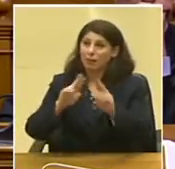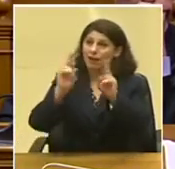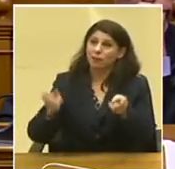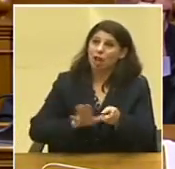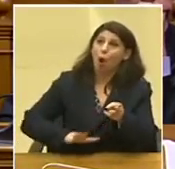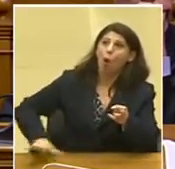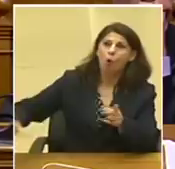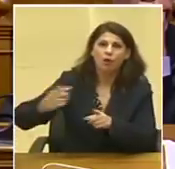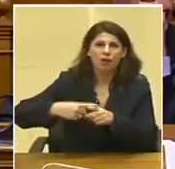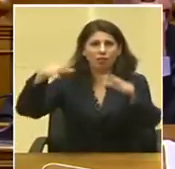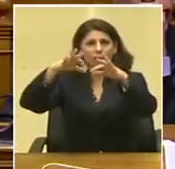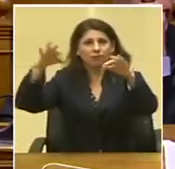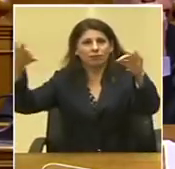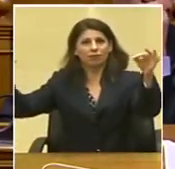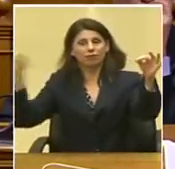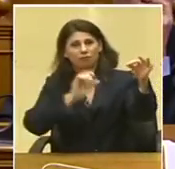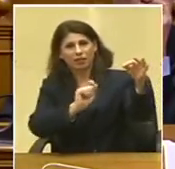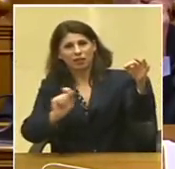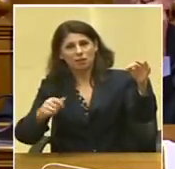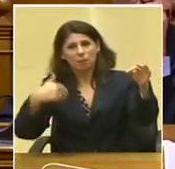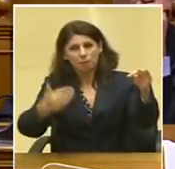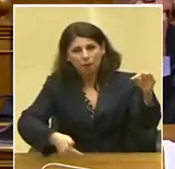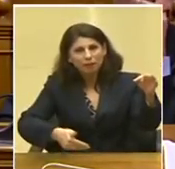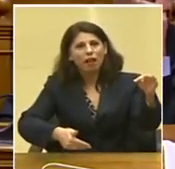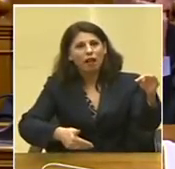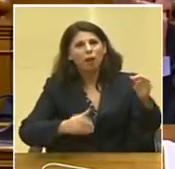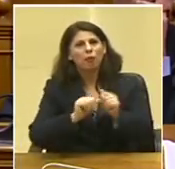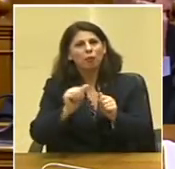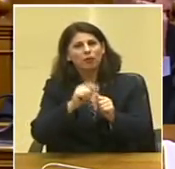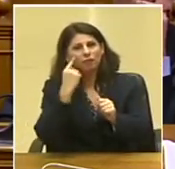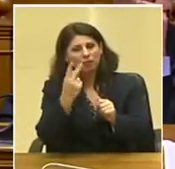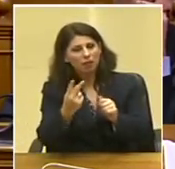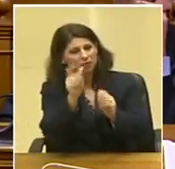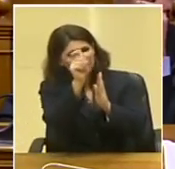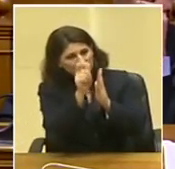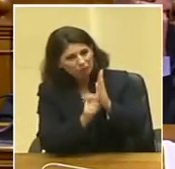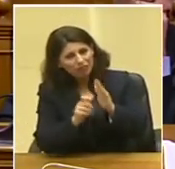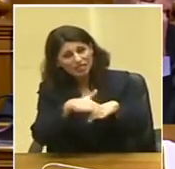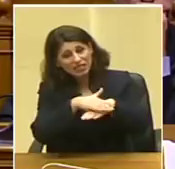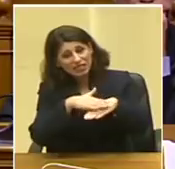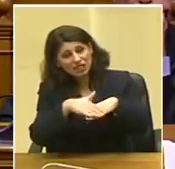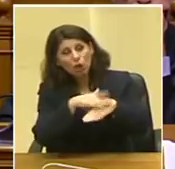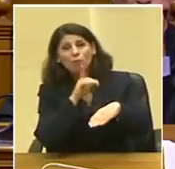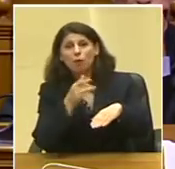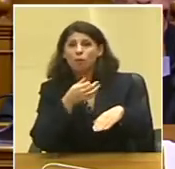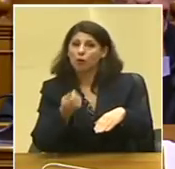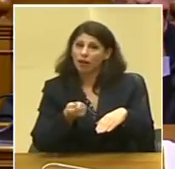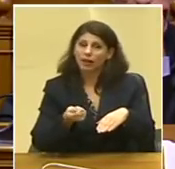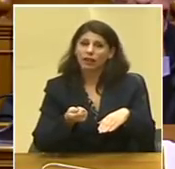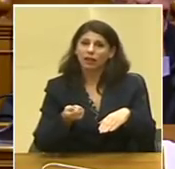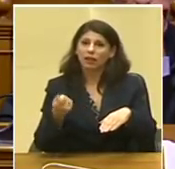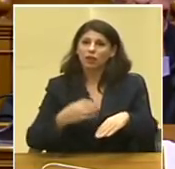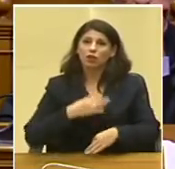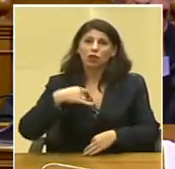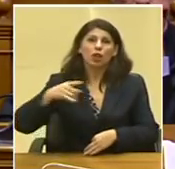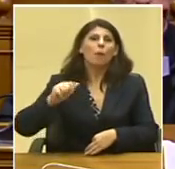να το κάνεις όταν μετά από κάποιους μήνες θα δεις ένα μονόστιλο μέσα, το οποίο θα λέει ζητώ συγγνώμη, όπως έκανε στον κύριο Μπαλαούρα πρόσφατα. Τι